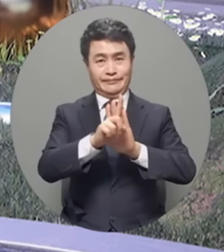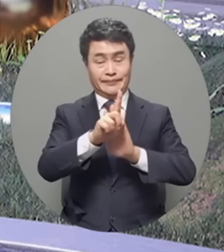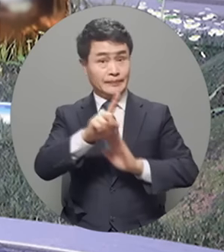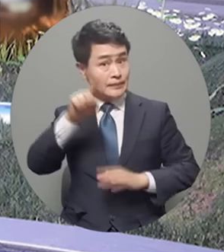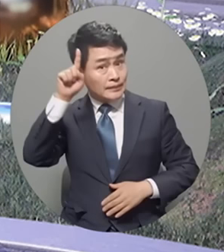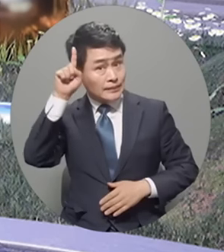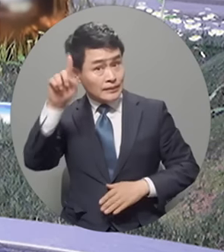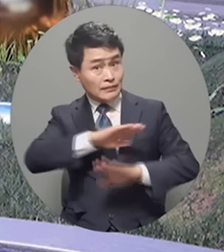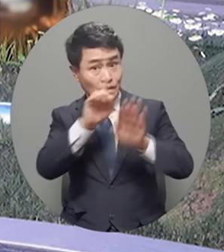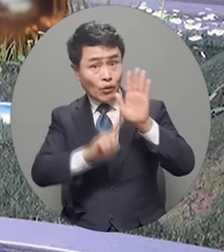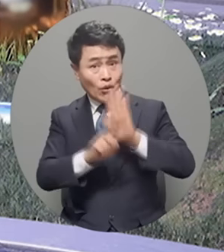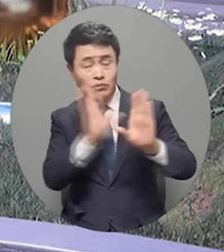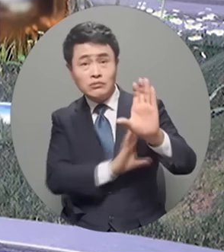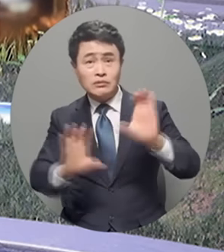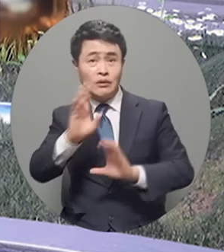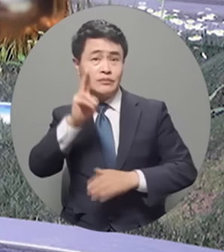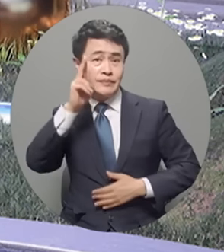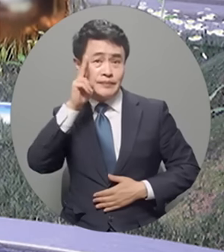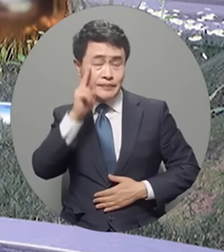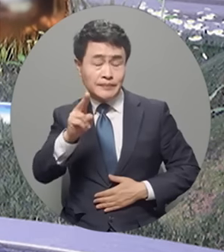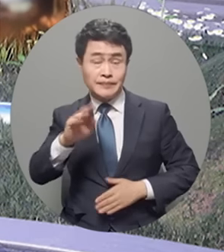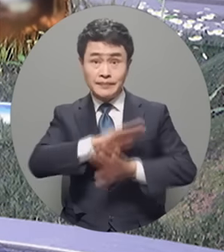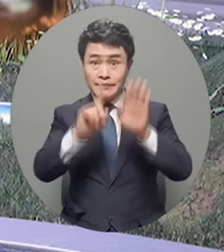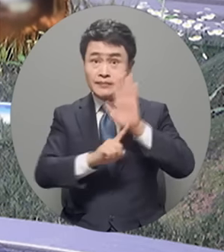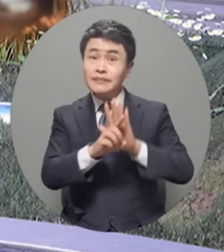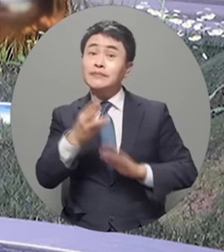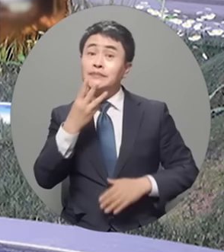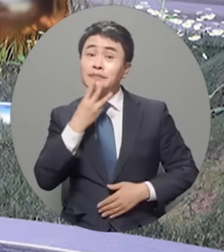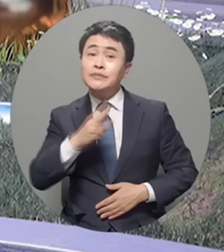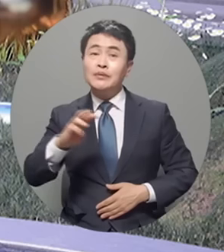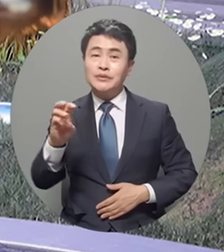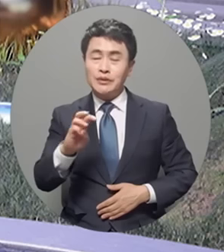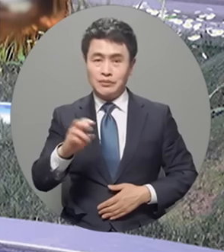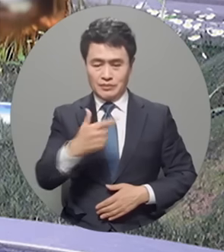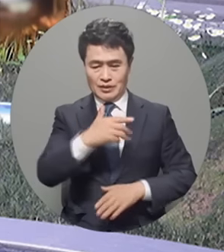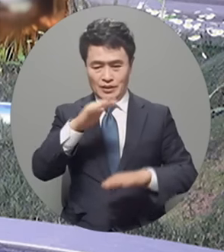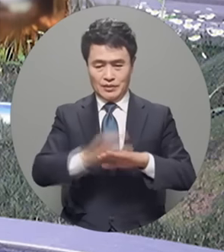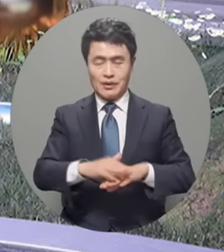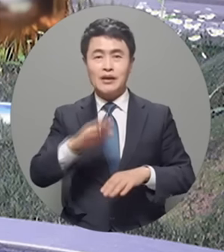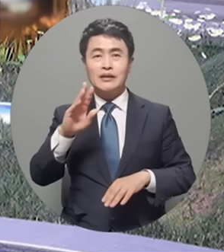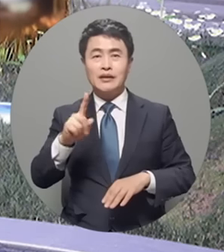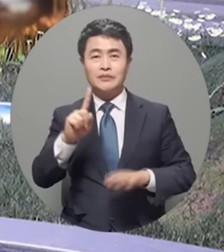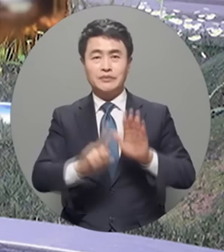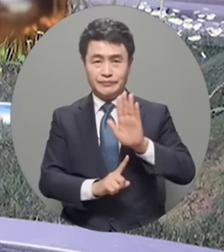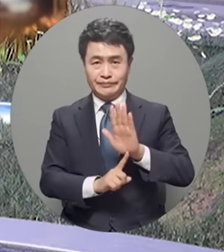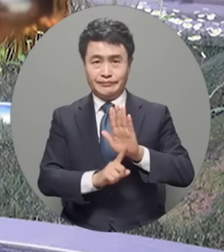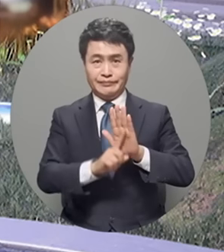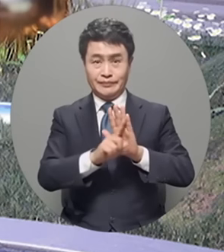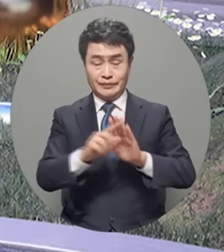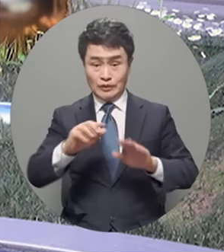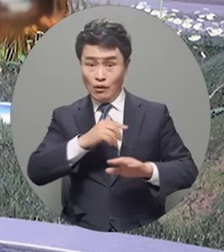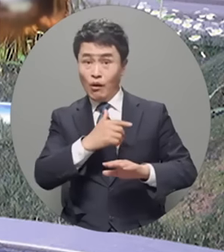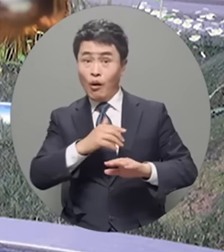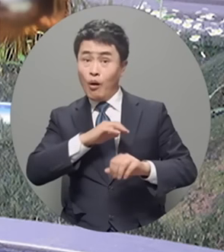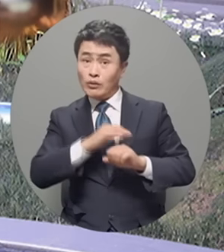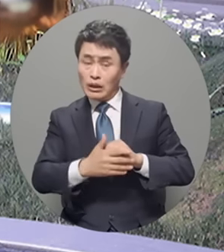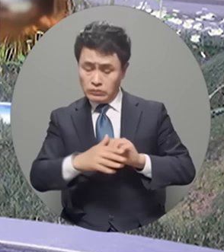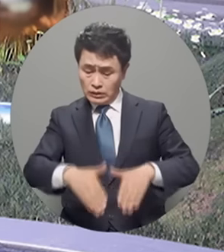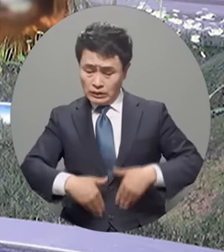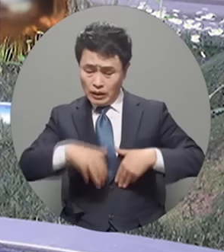내일은 이 낮더위가 더 심해지겠습니다. 한낮에 서울의 기온이 30도, 대전이 31도까지 오르겠고 대구 등 일부 남부